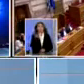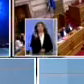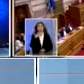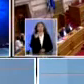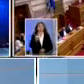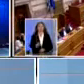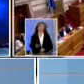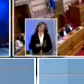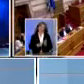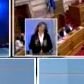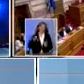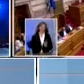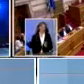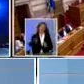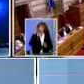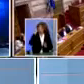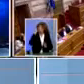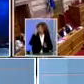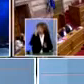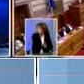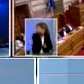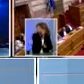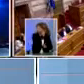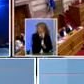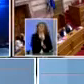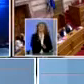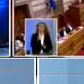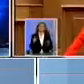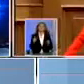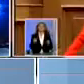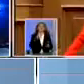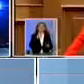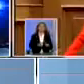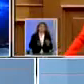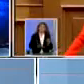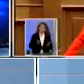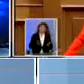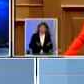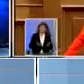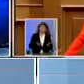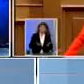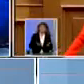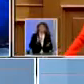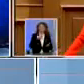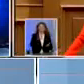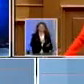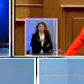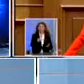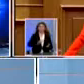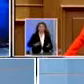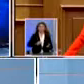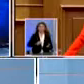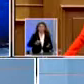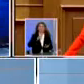Ναι. Και πολεμούσαν να μην το δείξουν ότι ήταν μια απλή ψηφοφορία και είπαν απλά όχι. Μάλιστα.